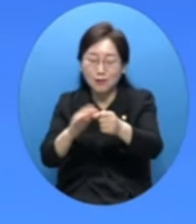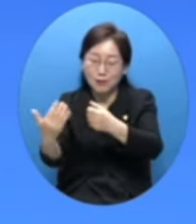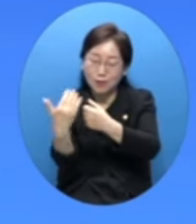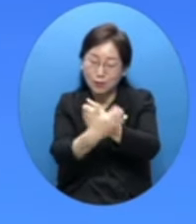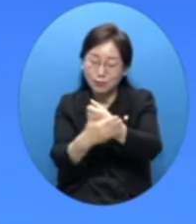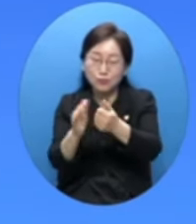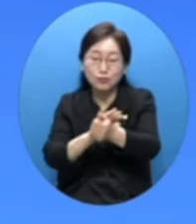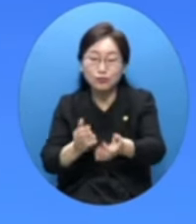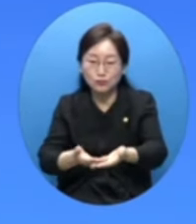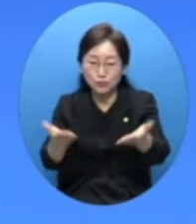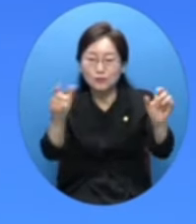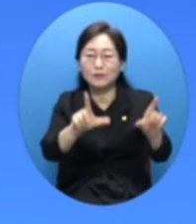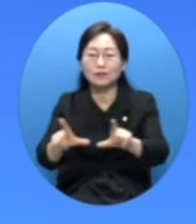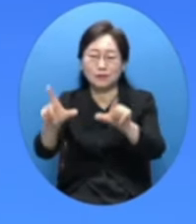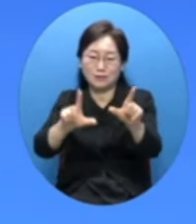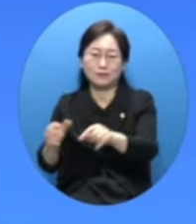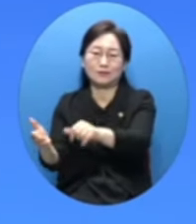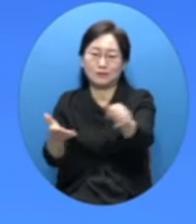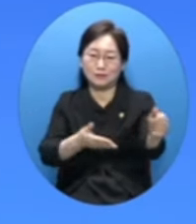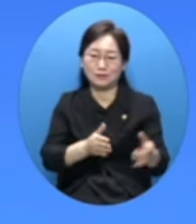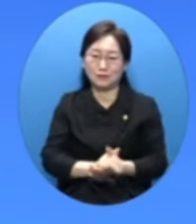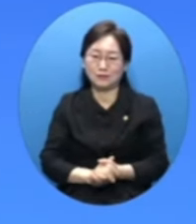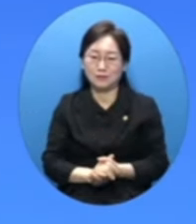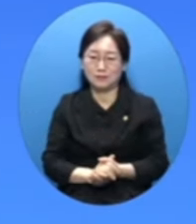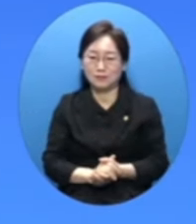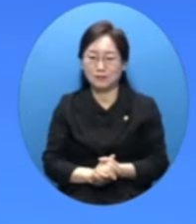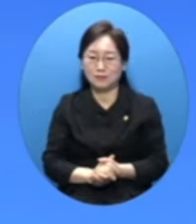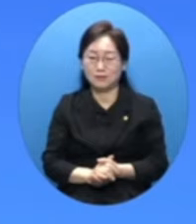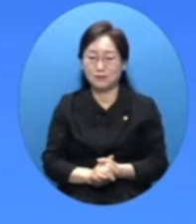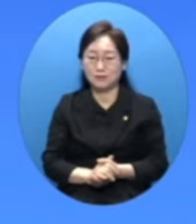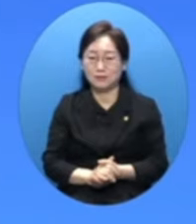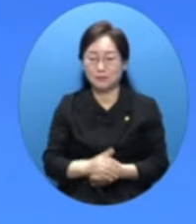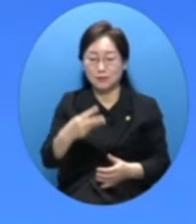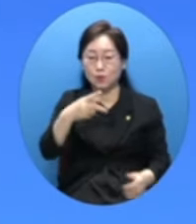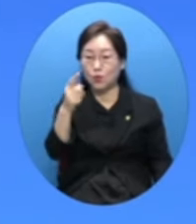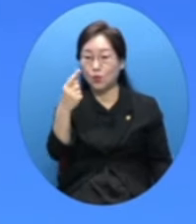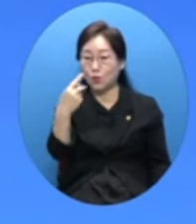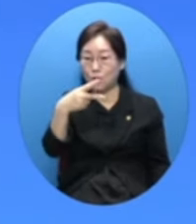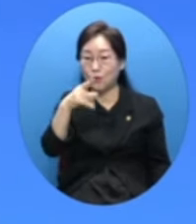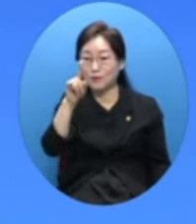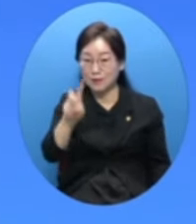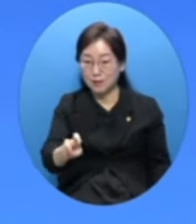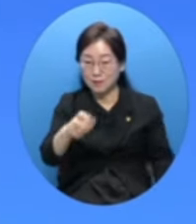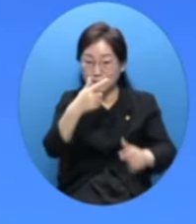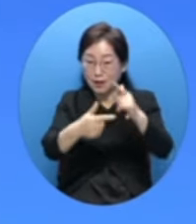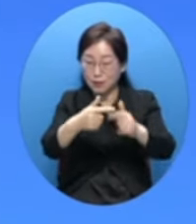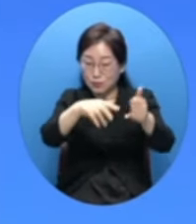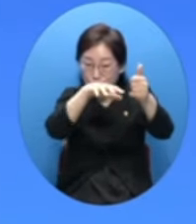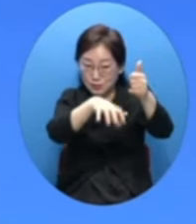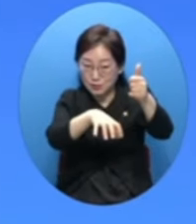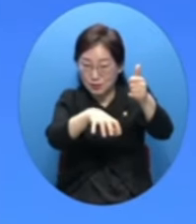살아가는 여러분 모두가 되기를 바랍니다. 로렘 나무의 귀한 체험이